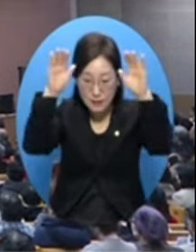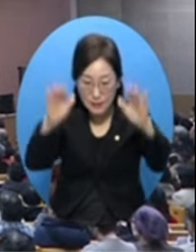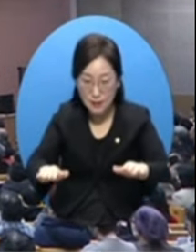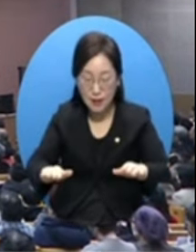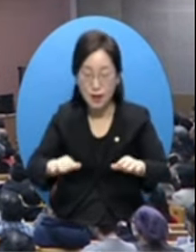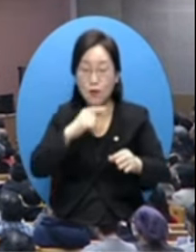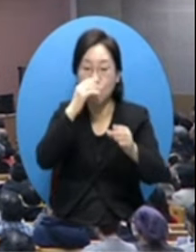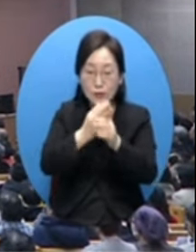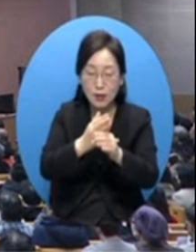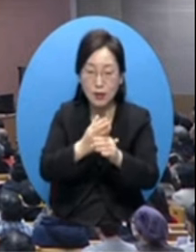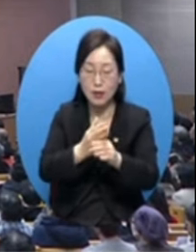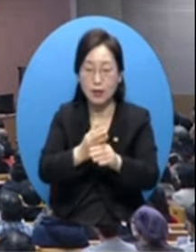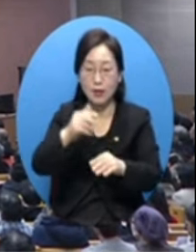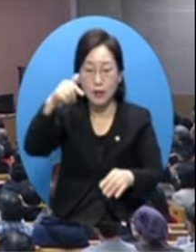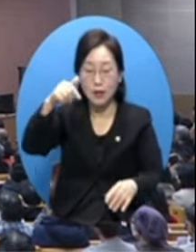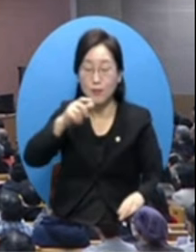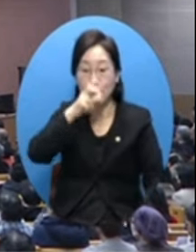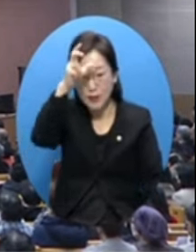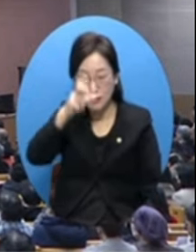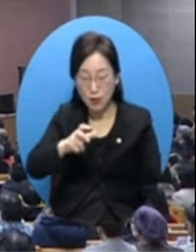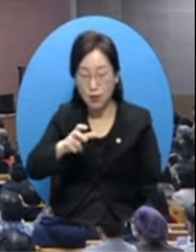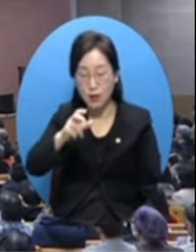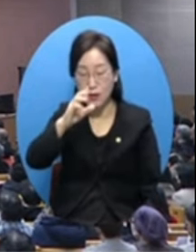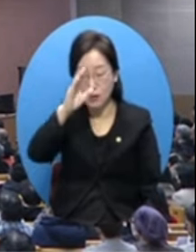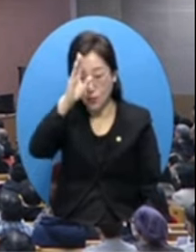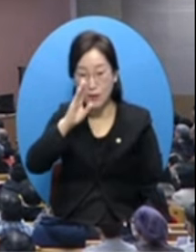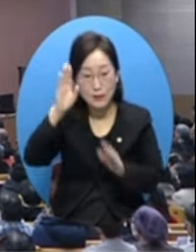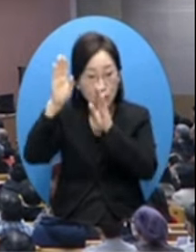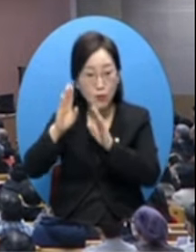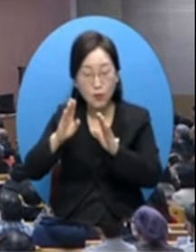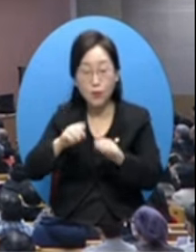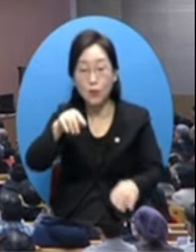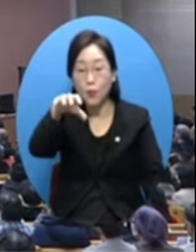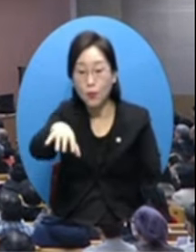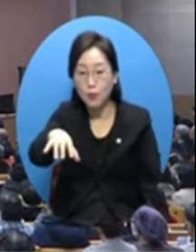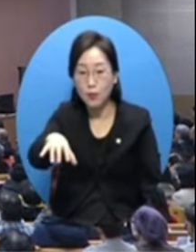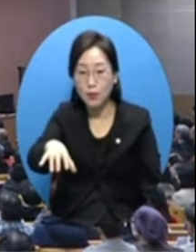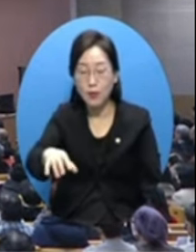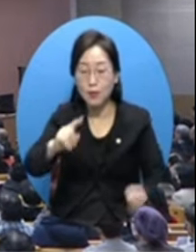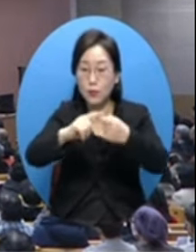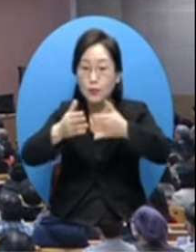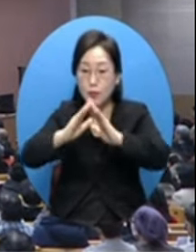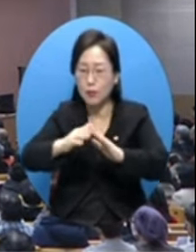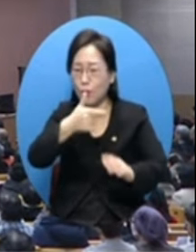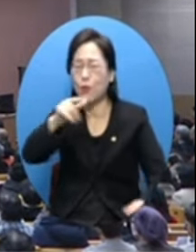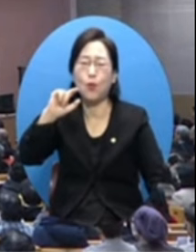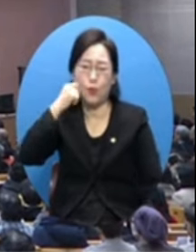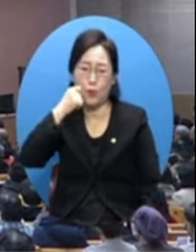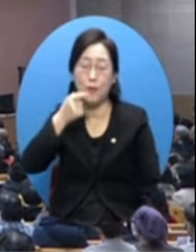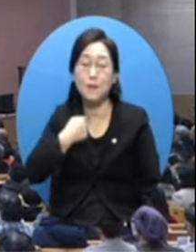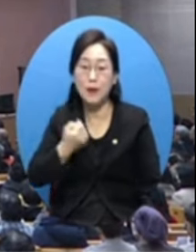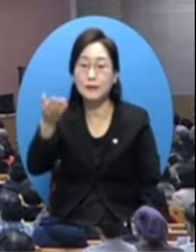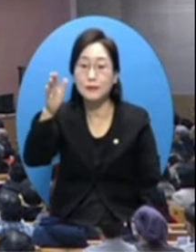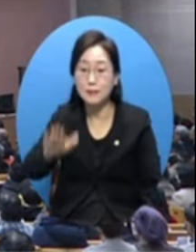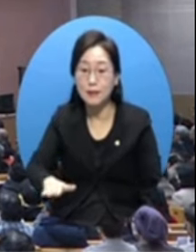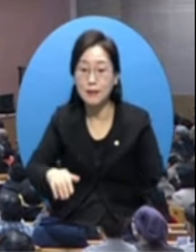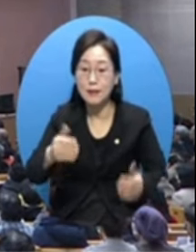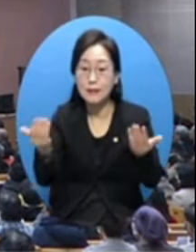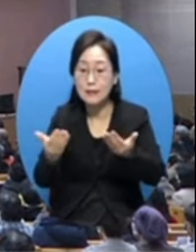북한 개성공단 같은데 교회를 세울 때는 너무나 어려움이 많았지만 직원들이